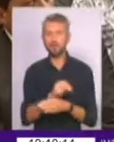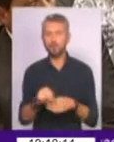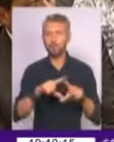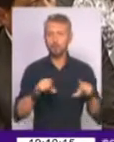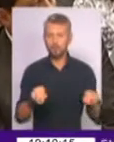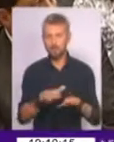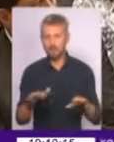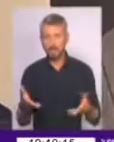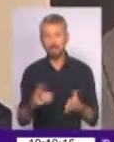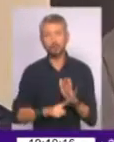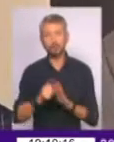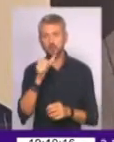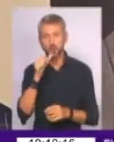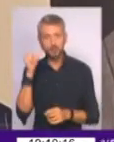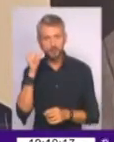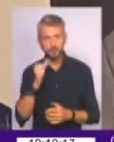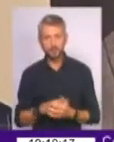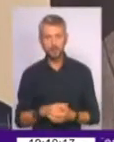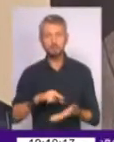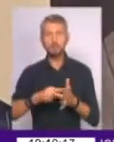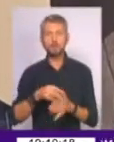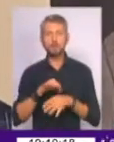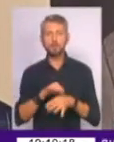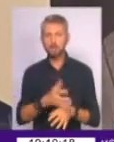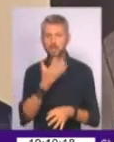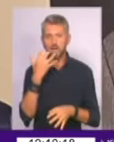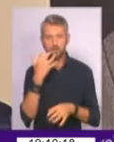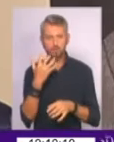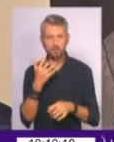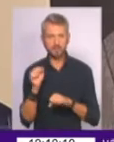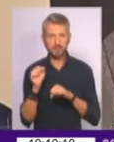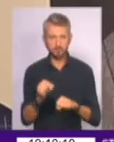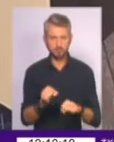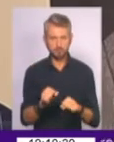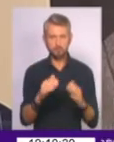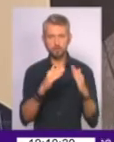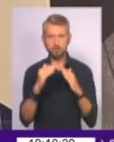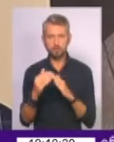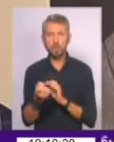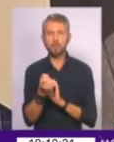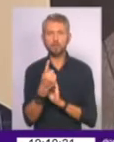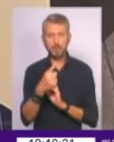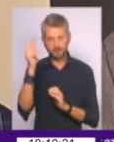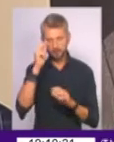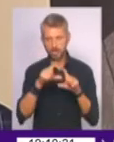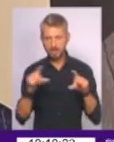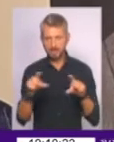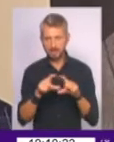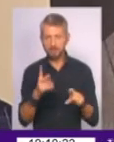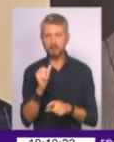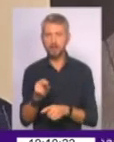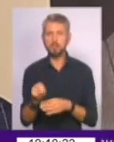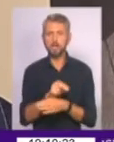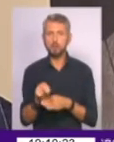які розпочали ще торік. Планується провести термомодернізацію будівель 11 навчальних закладів, капітальний